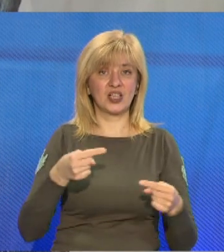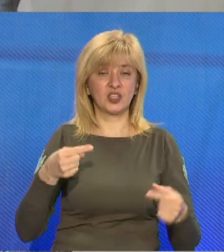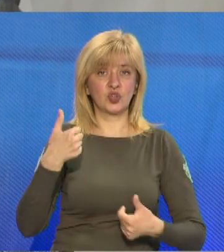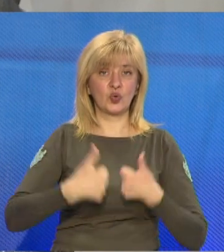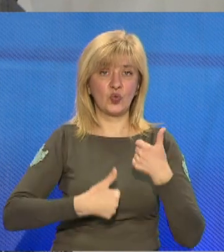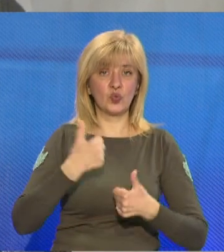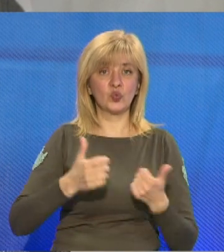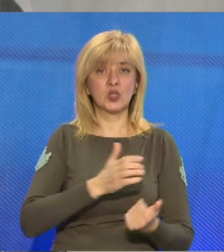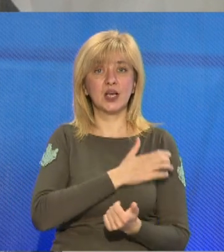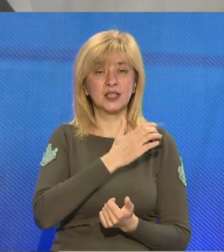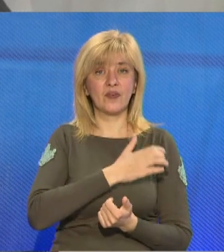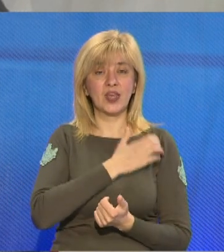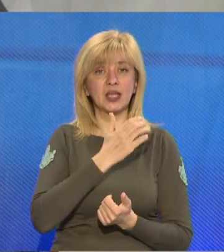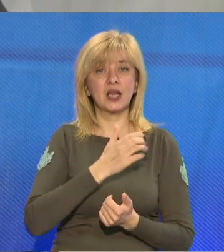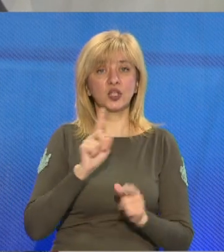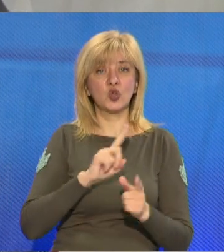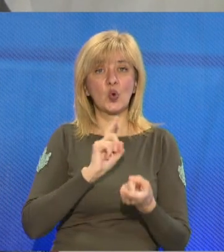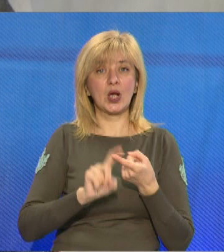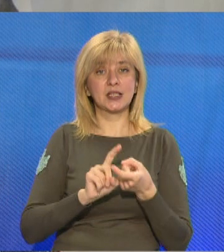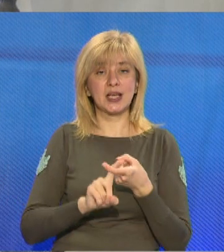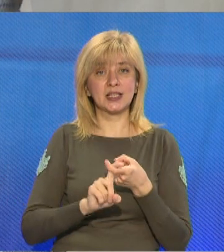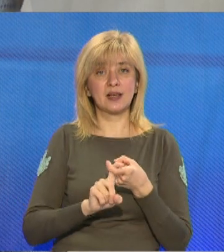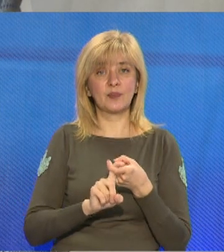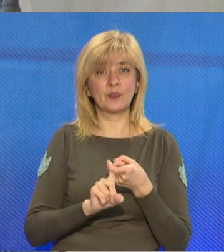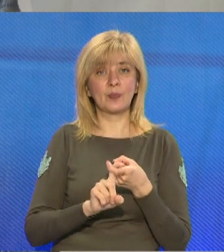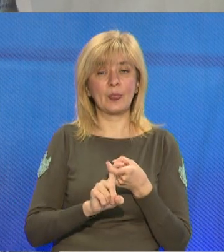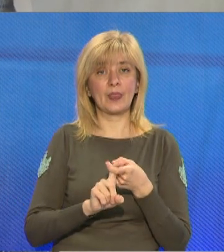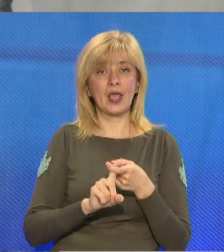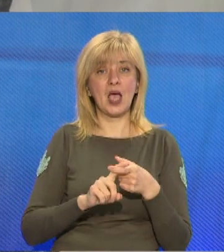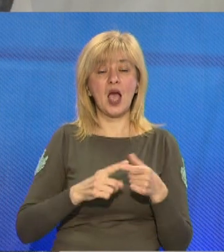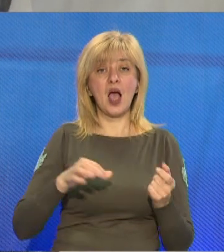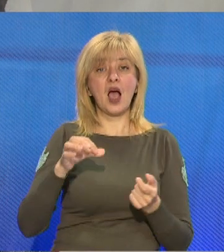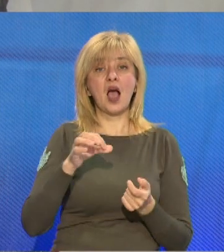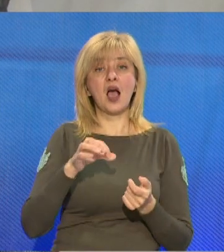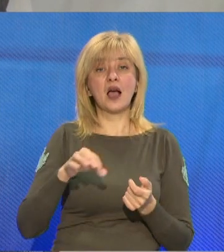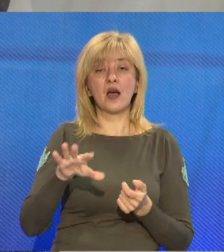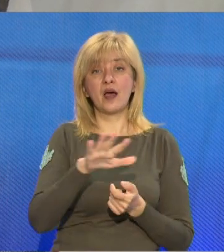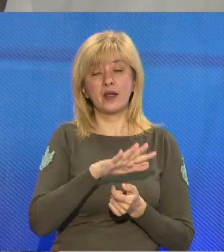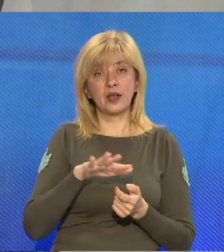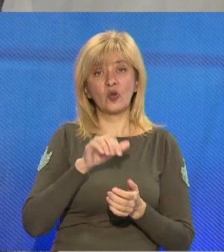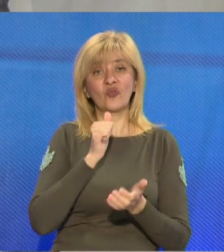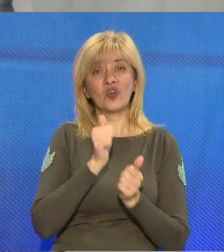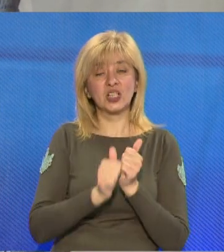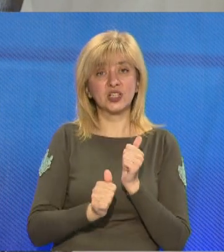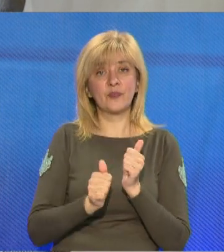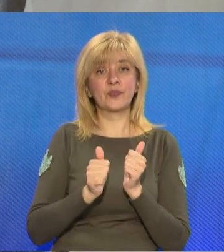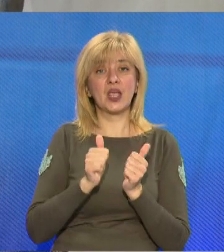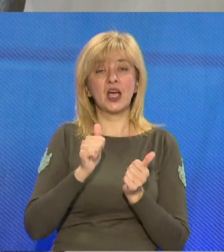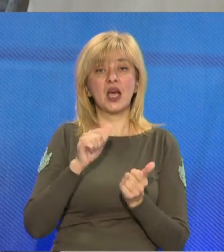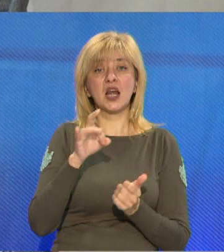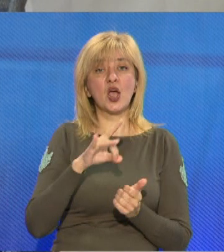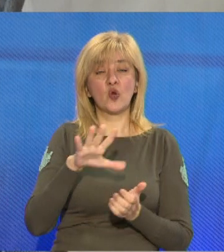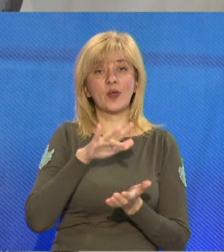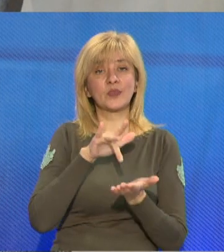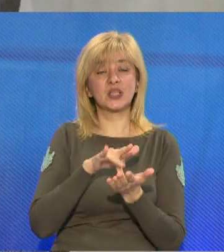эстафетах. Что касается регионов, в каждом районном центре аналогичные проекты,